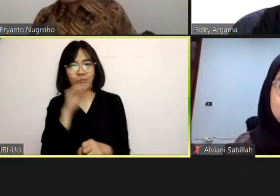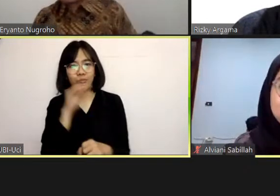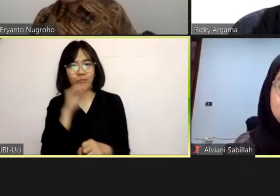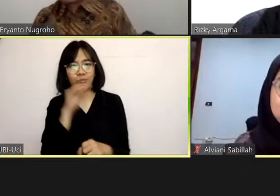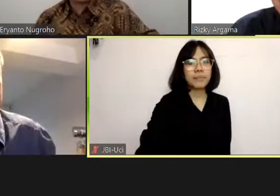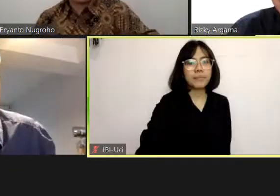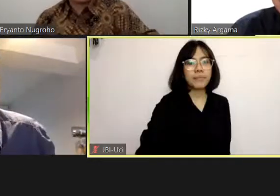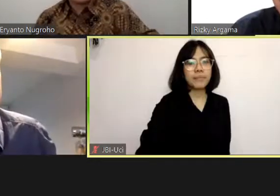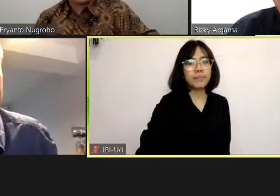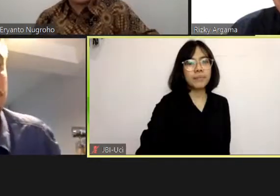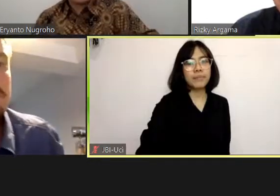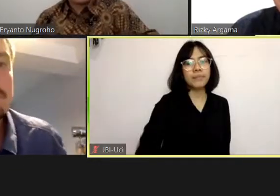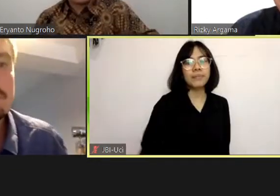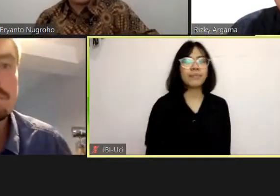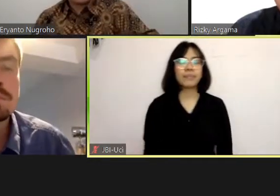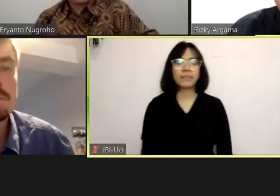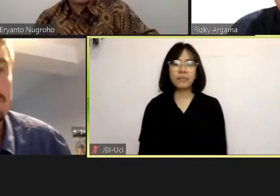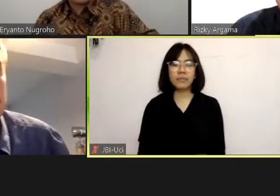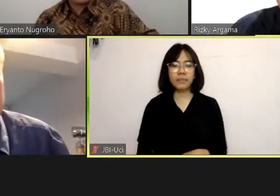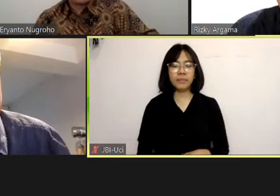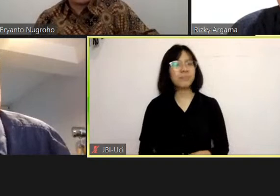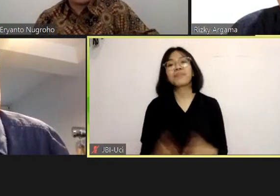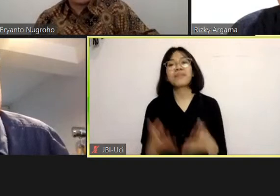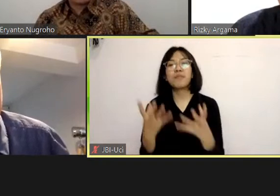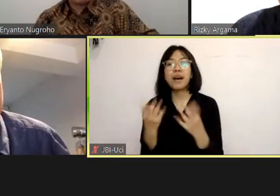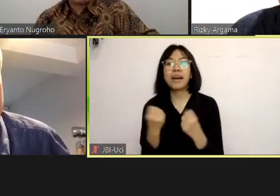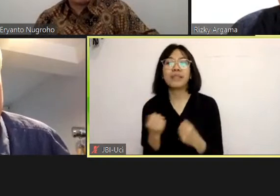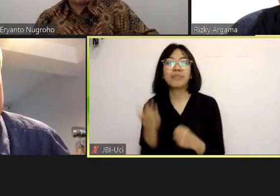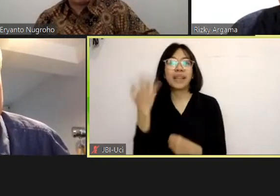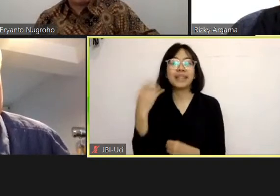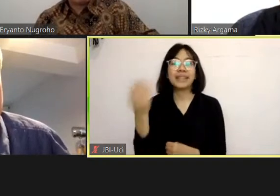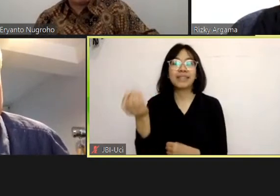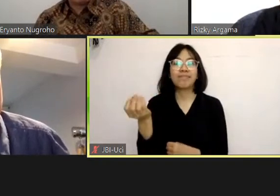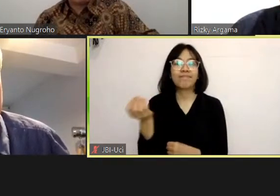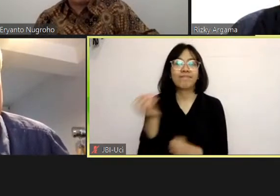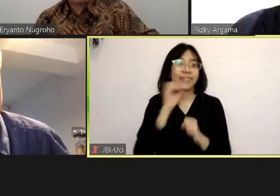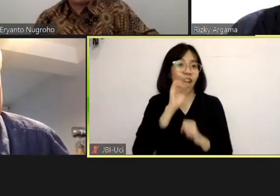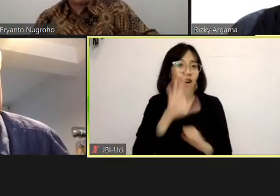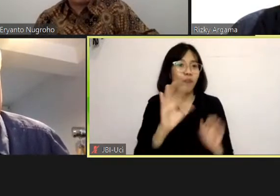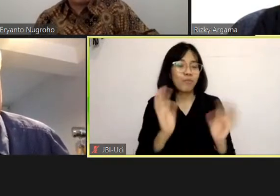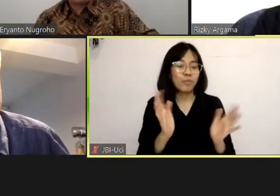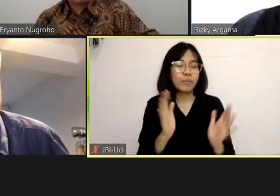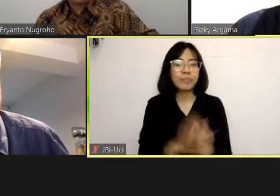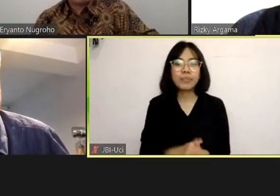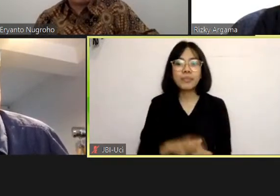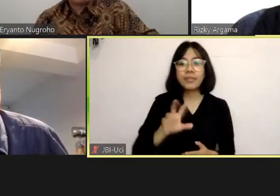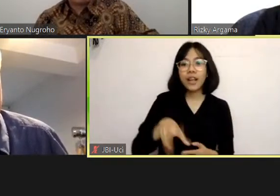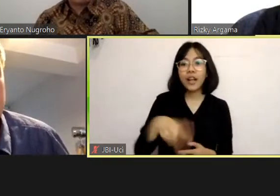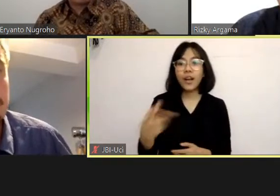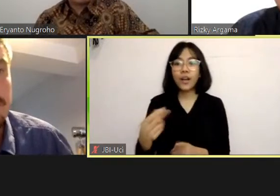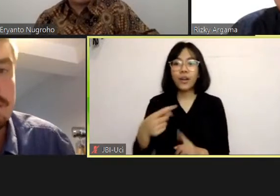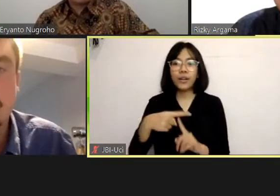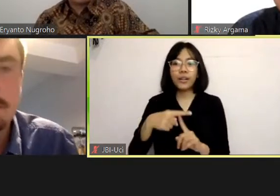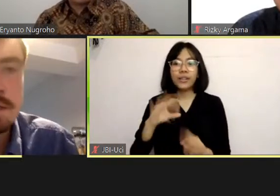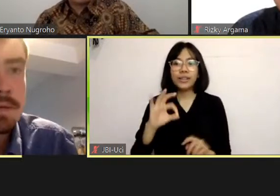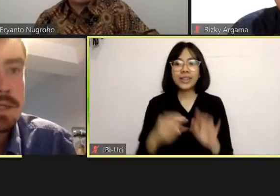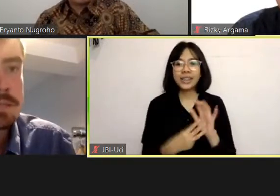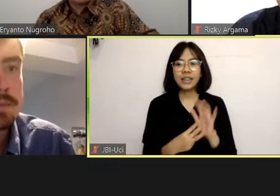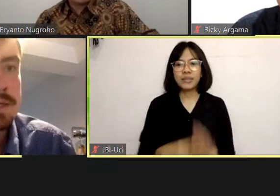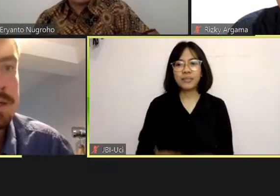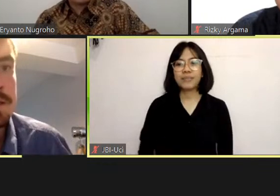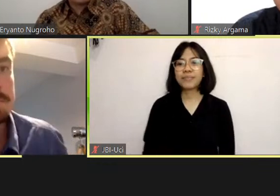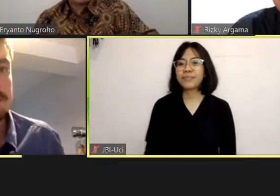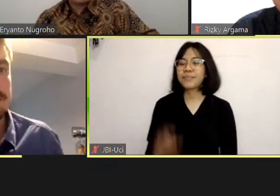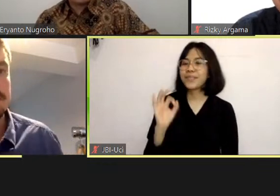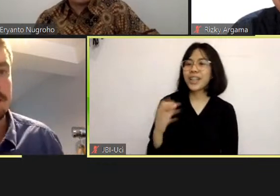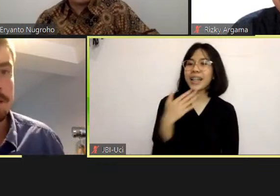Baik, mudah-mudahan terjawab pertanyaannya. Yang berikutnya saya berikan ke Mas Tom, silakan Mas. Baik, terima kasih